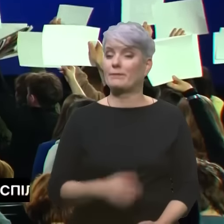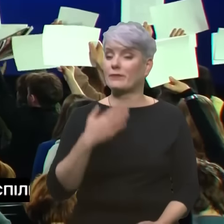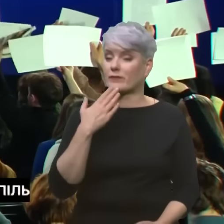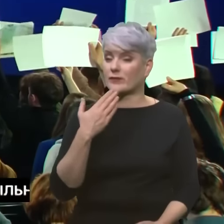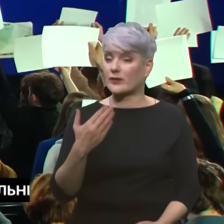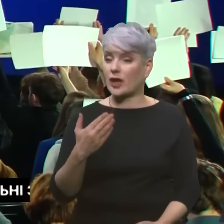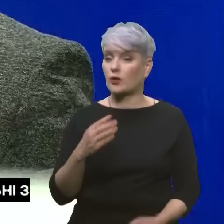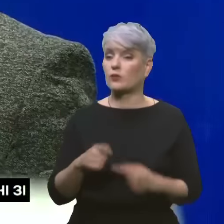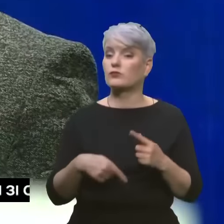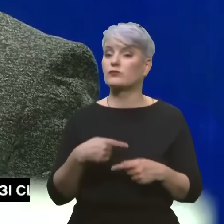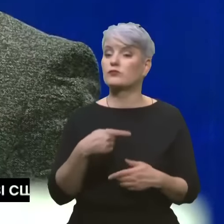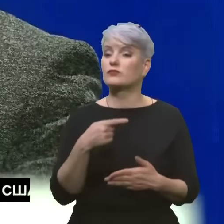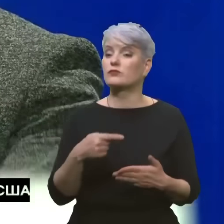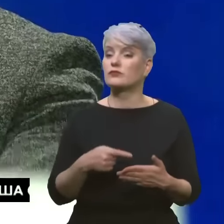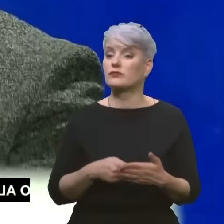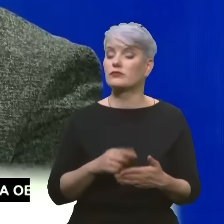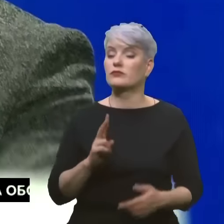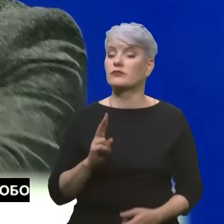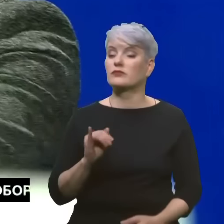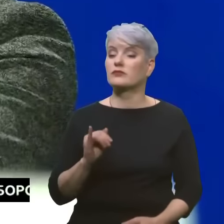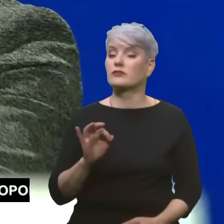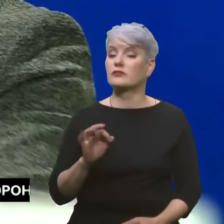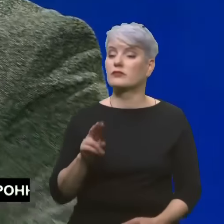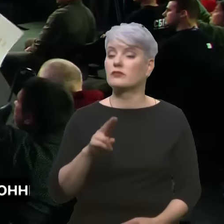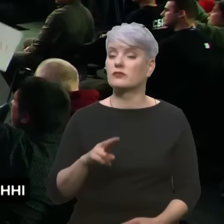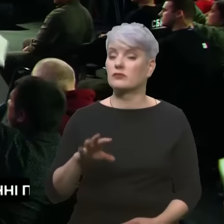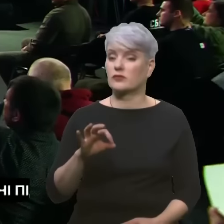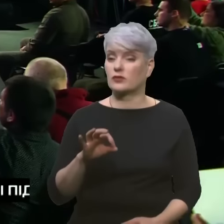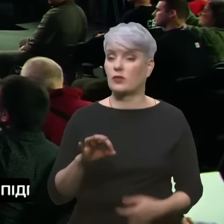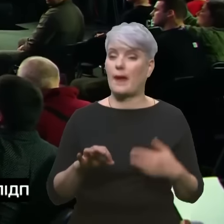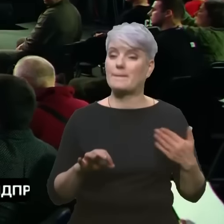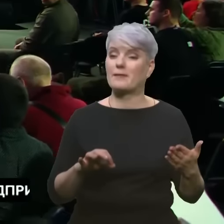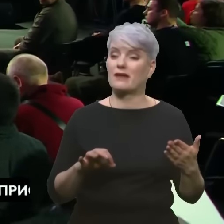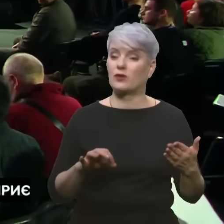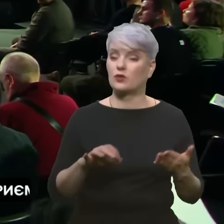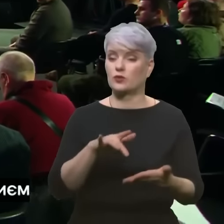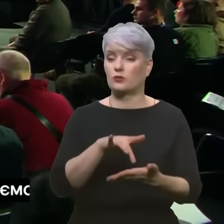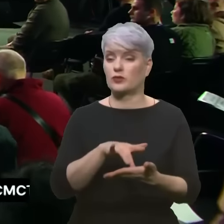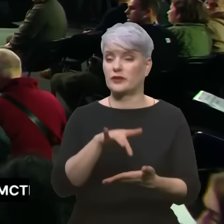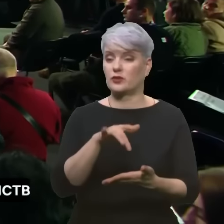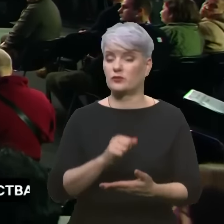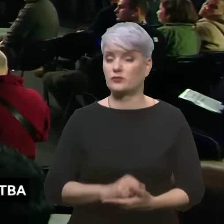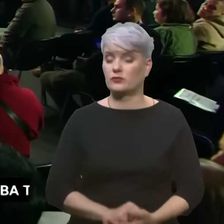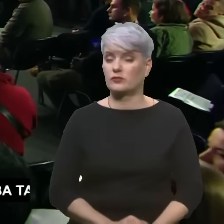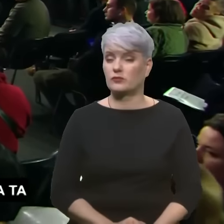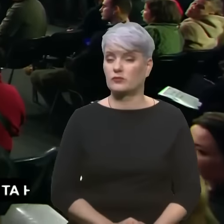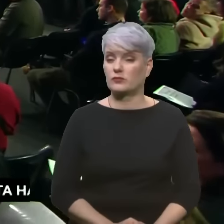Дякую, будь ласка, Кіодо. Кіодо праворуч по центру.